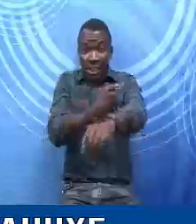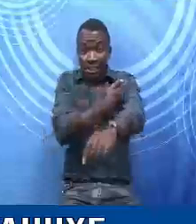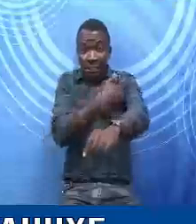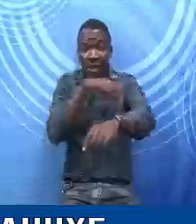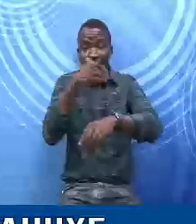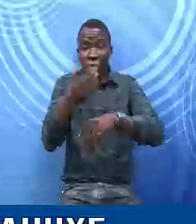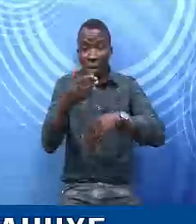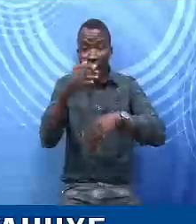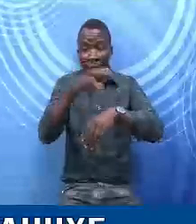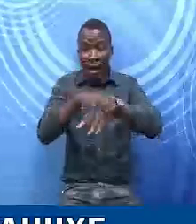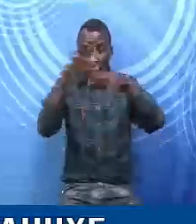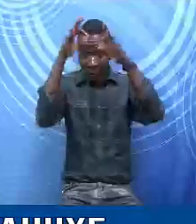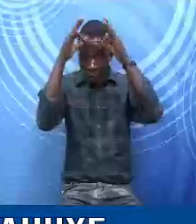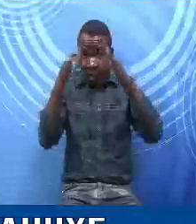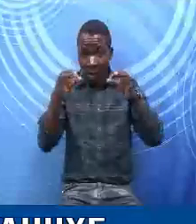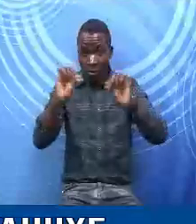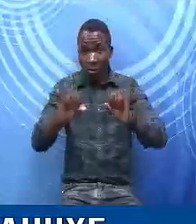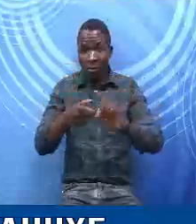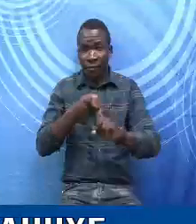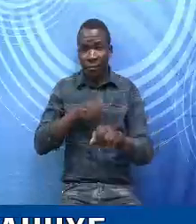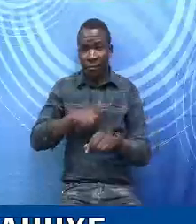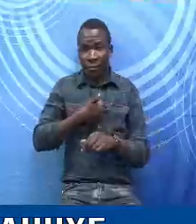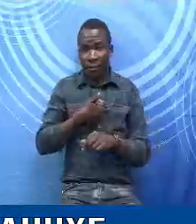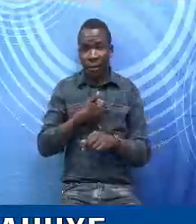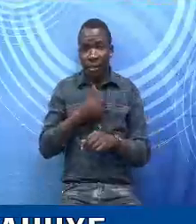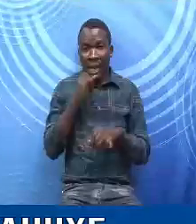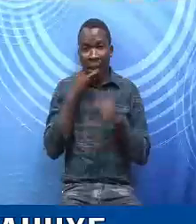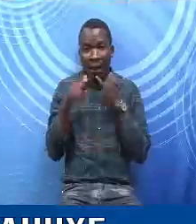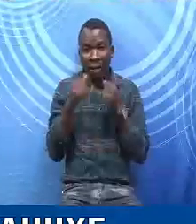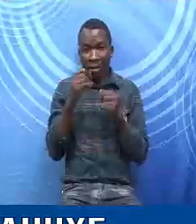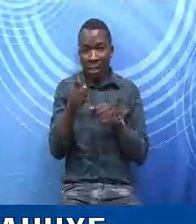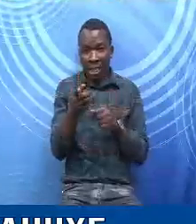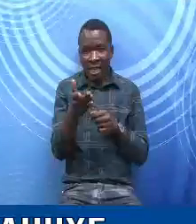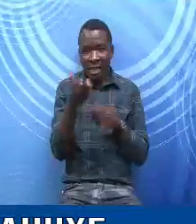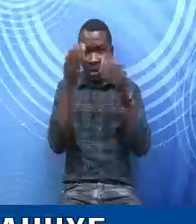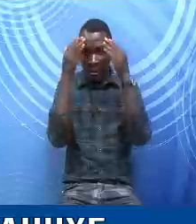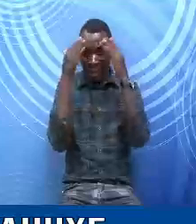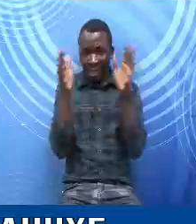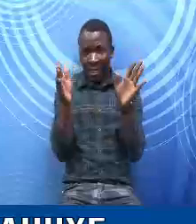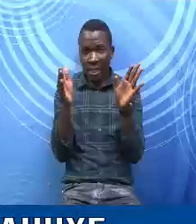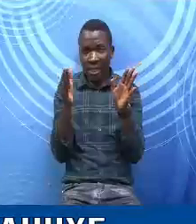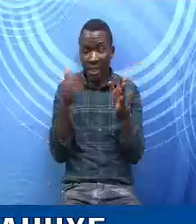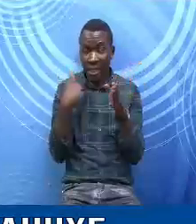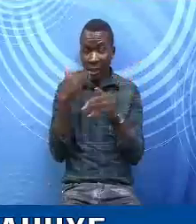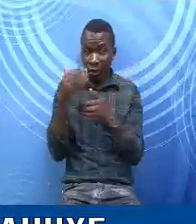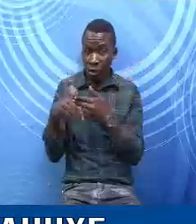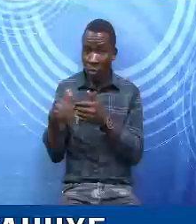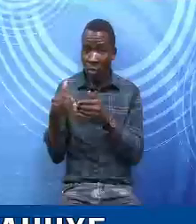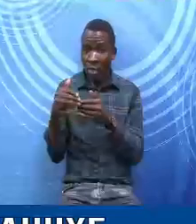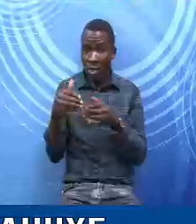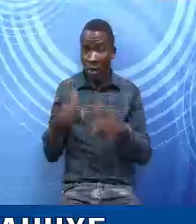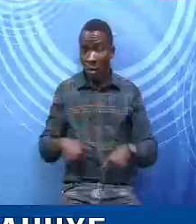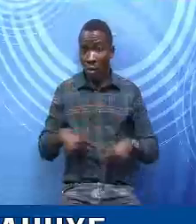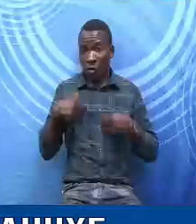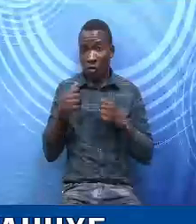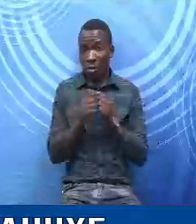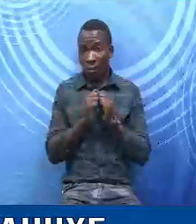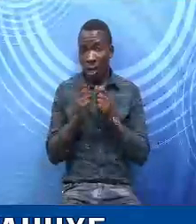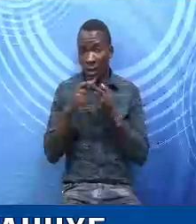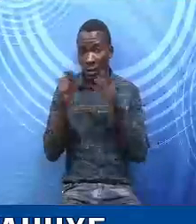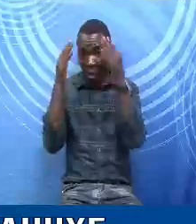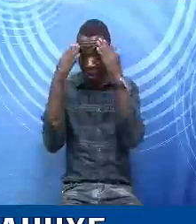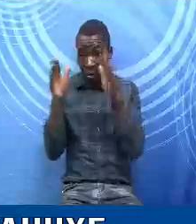bagaye. Ntabwo amakuru y'aha nari nyaza, turaturanye ko se nagendaga muri uru rugo, ntabwo nabimenya, namubona agatambutse gutya, nzi ko